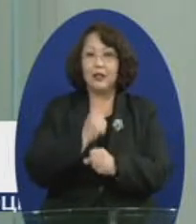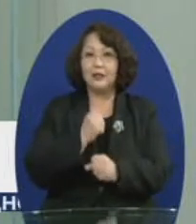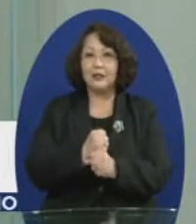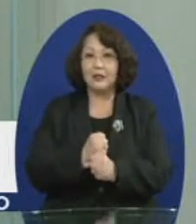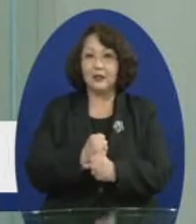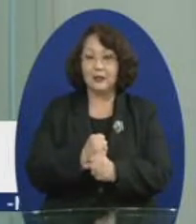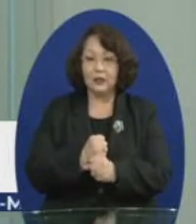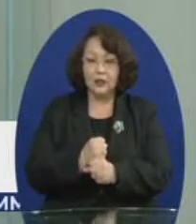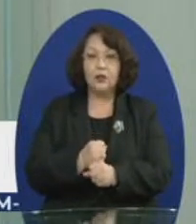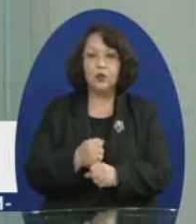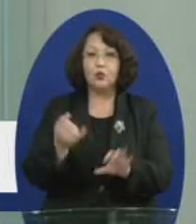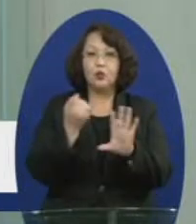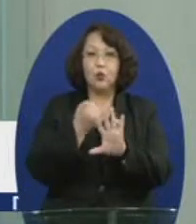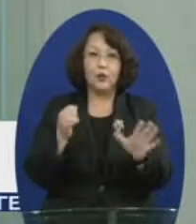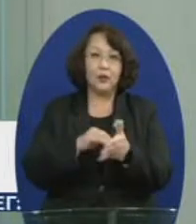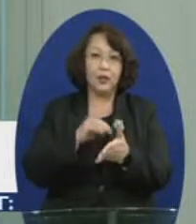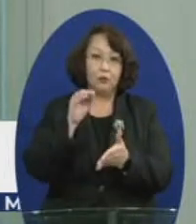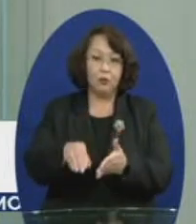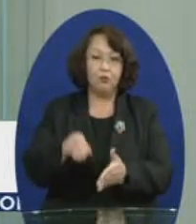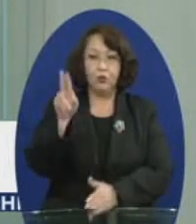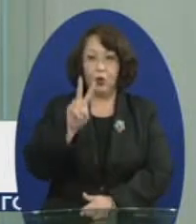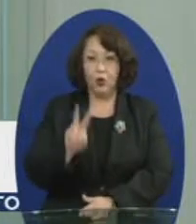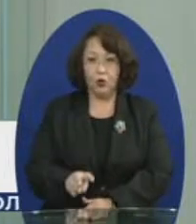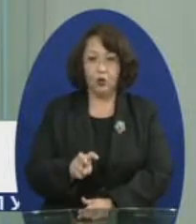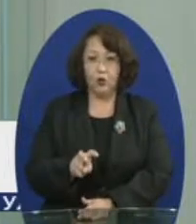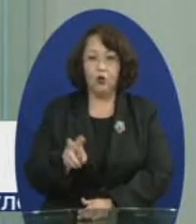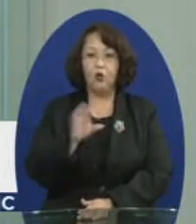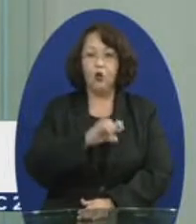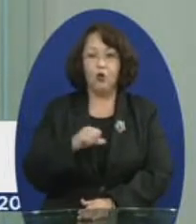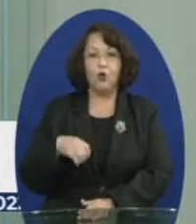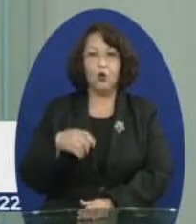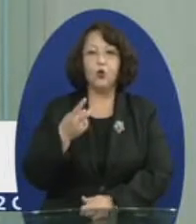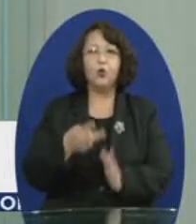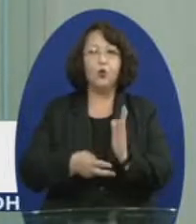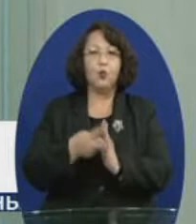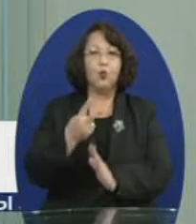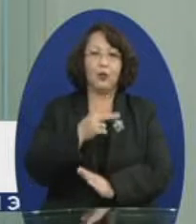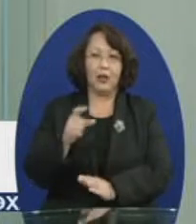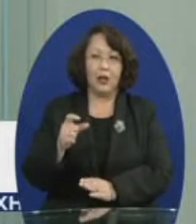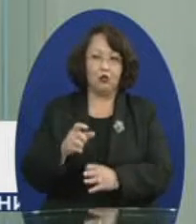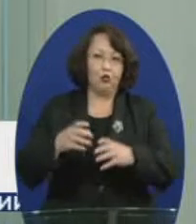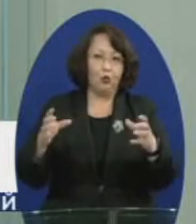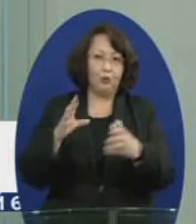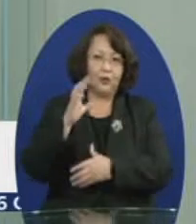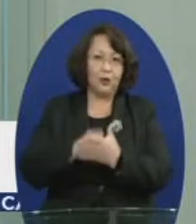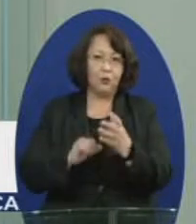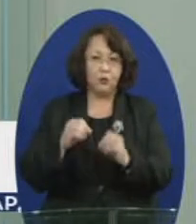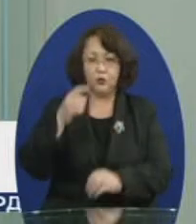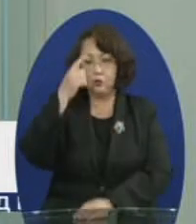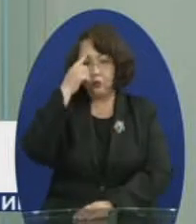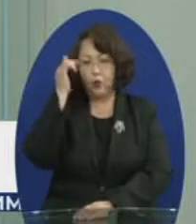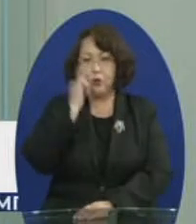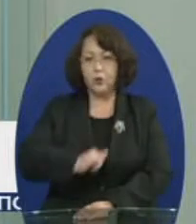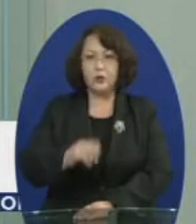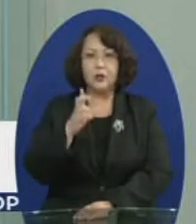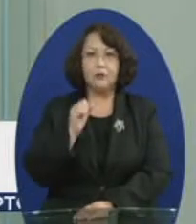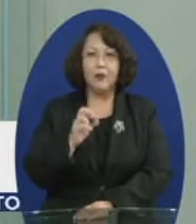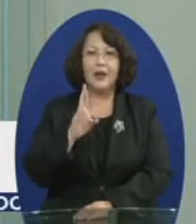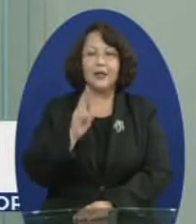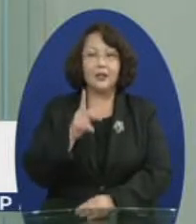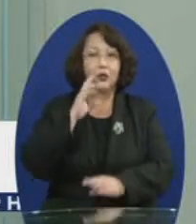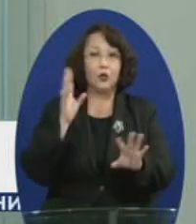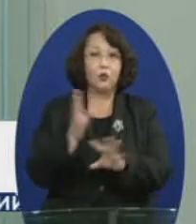бас нийт 600 орчим тэрбум долларын одоо өөрийн юм үнэлгээтийн том сан болсон байна. Тэгээд одоо манай Монгол улс бас